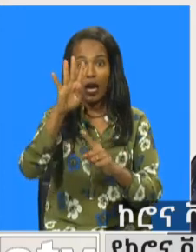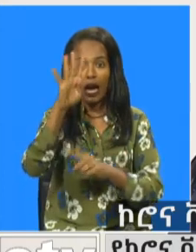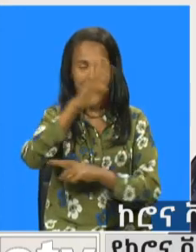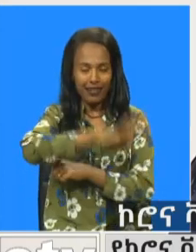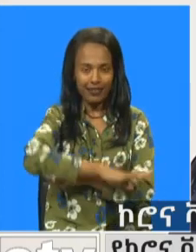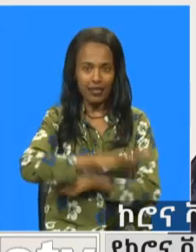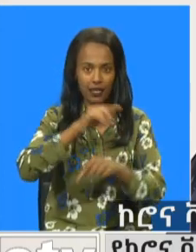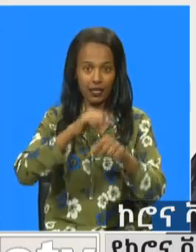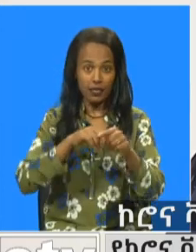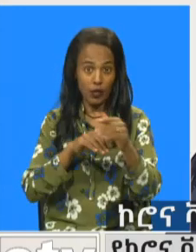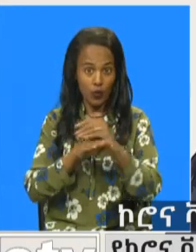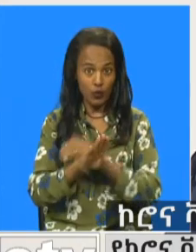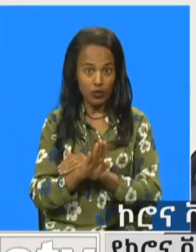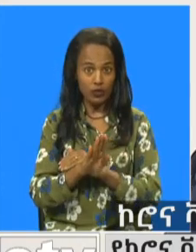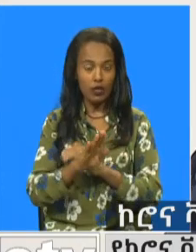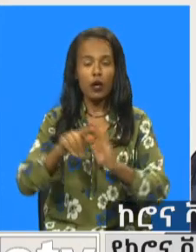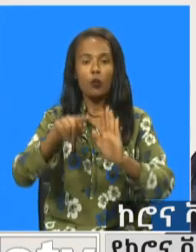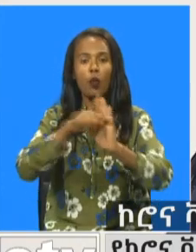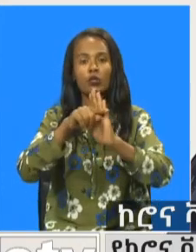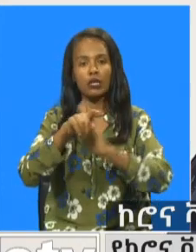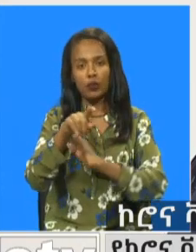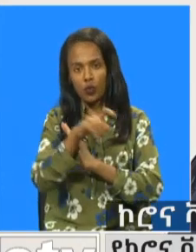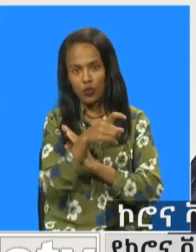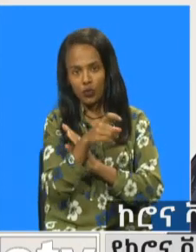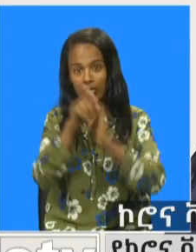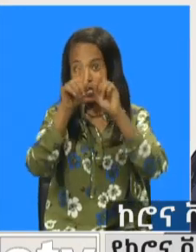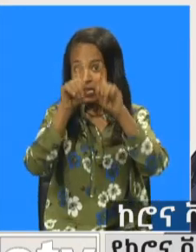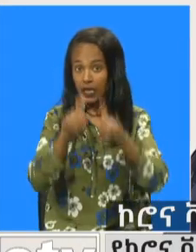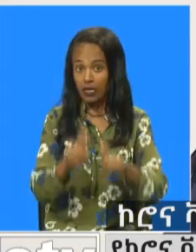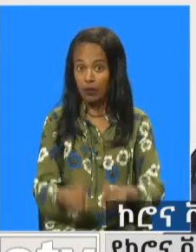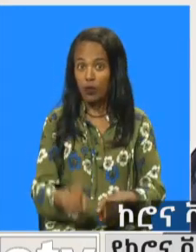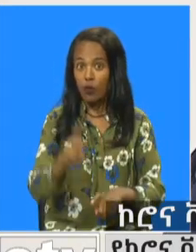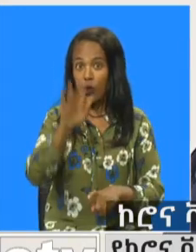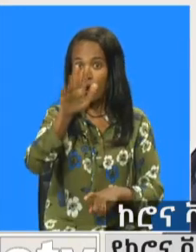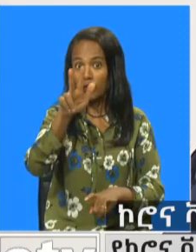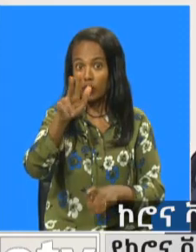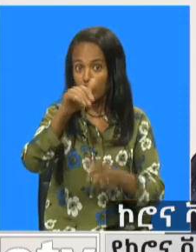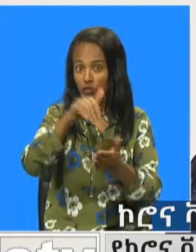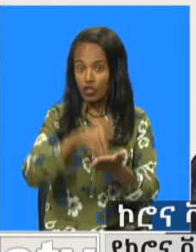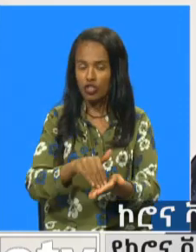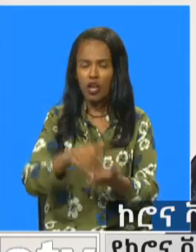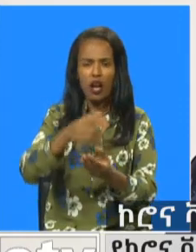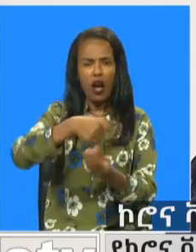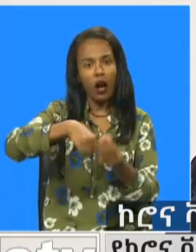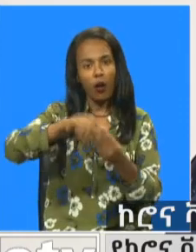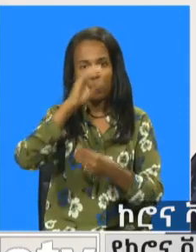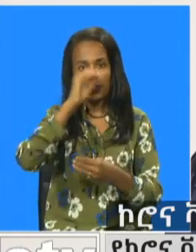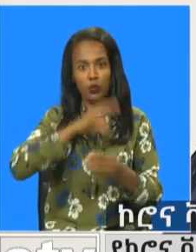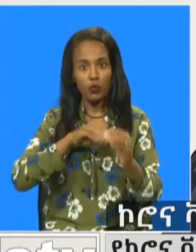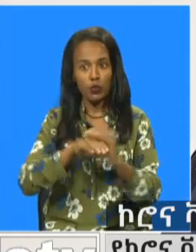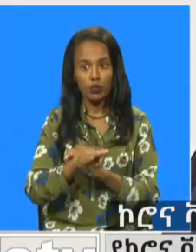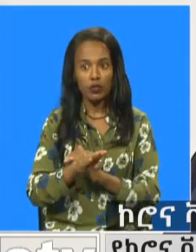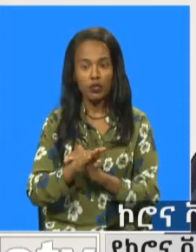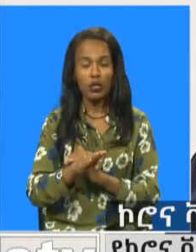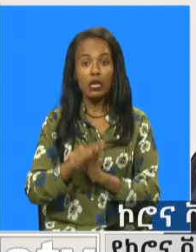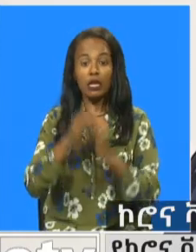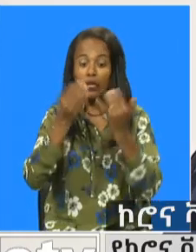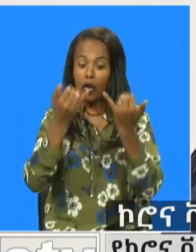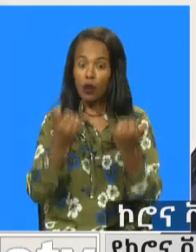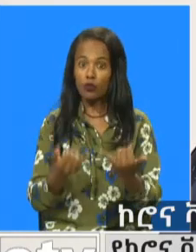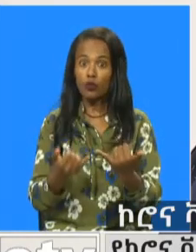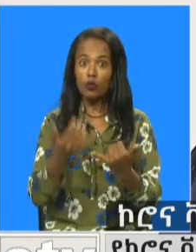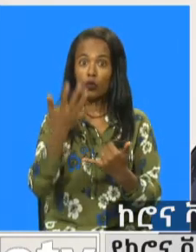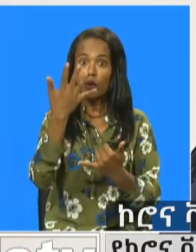ቀን ጊዜ ውስጥ ፖዚቲቭ የሆኑት ከተመረመሩ 53000 ገደማ ሰዎች ውስጥ። የአሁኑ